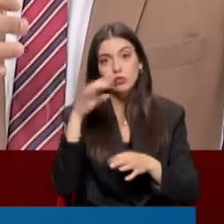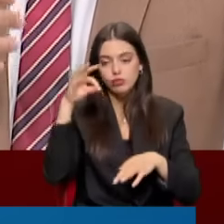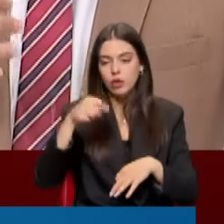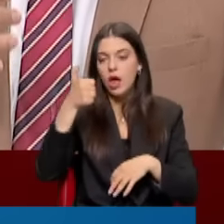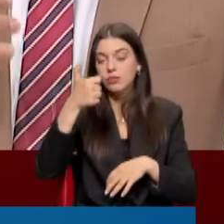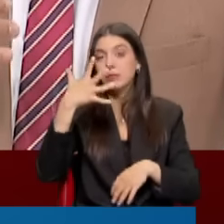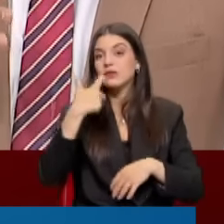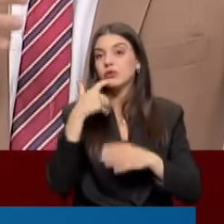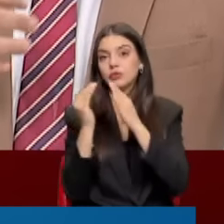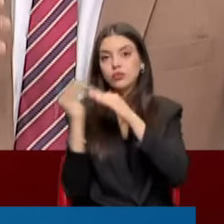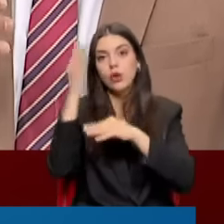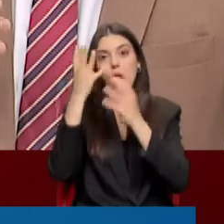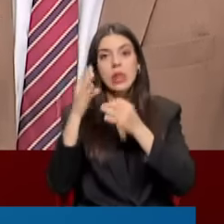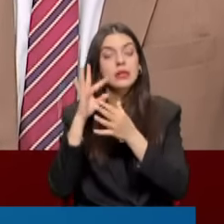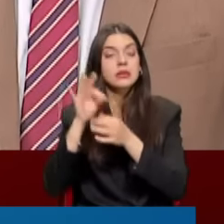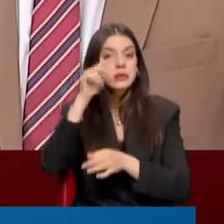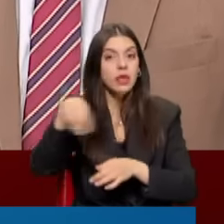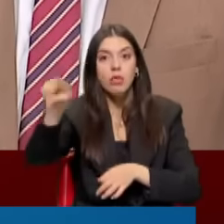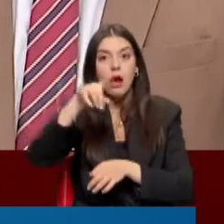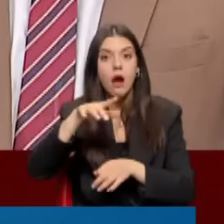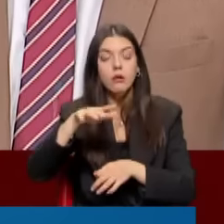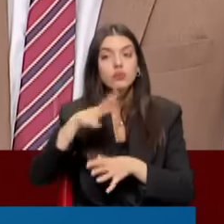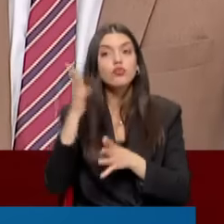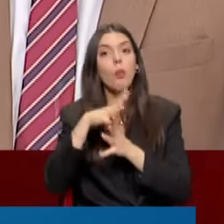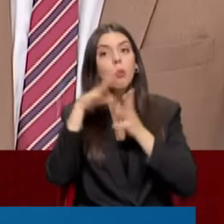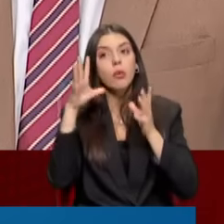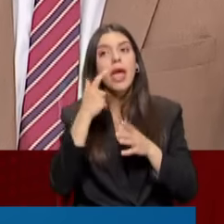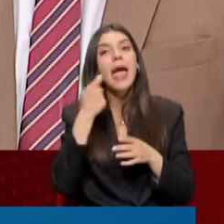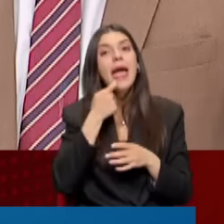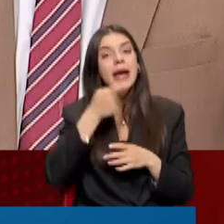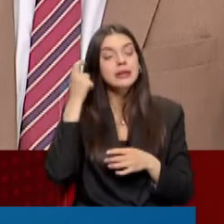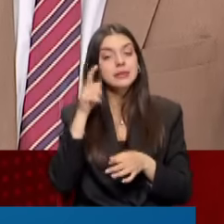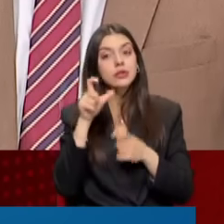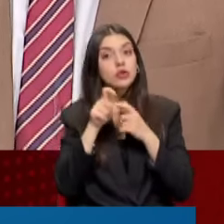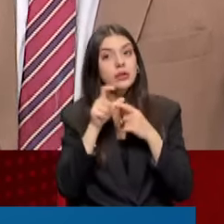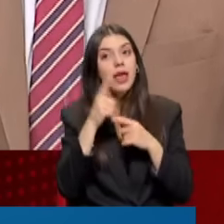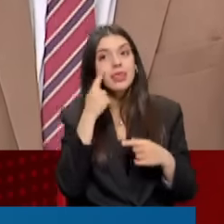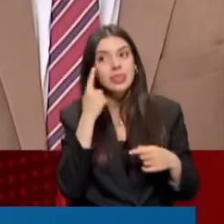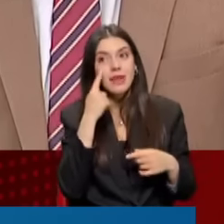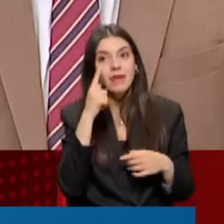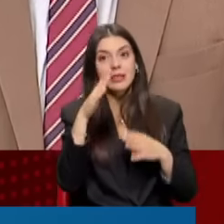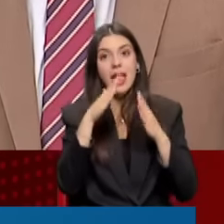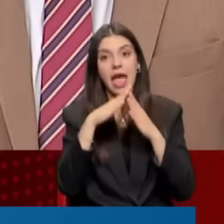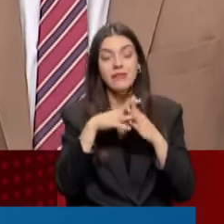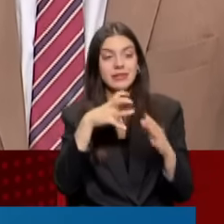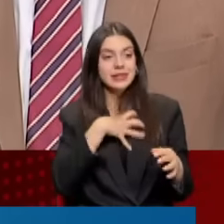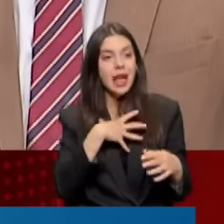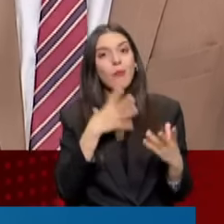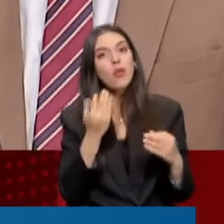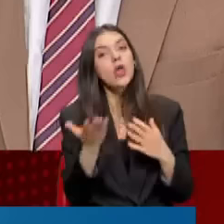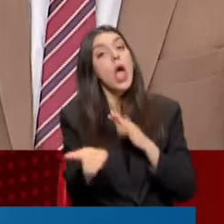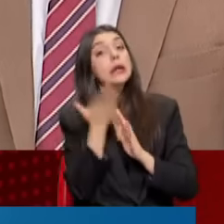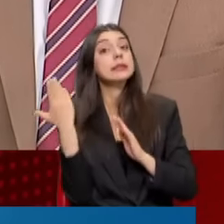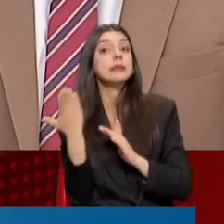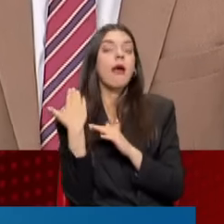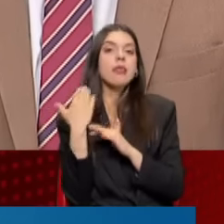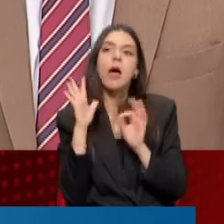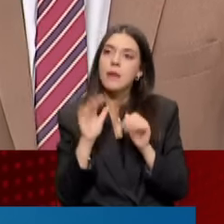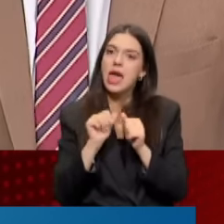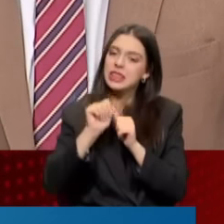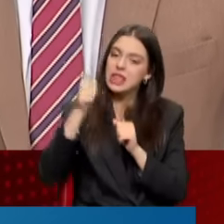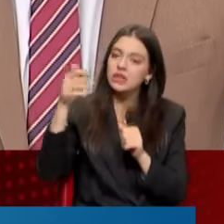yaşın üzerinde olan insanlar büyük ölçüde eski sosyal devlet uygulamalarından faydalanarak ev sahibi oldular fakat geleceğin